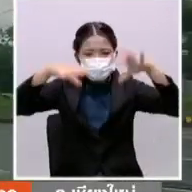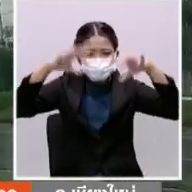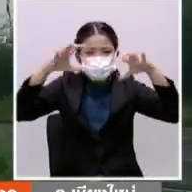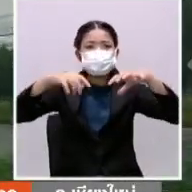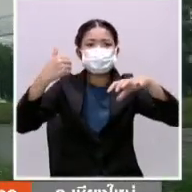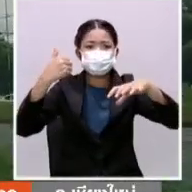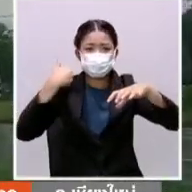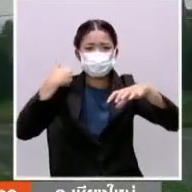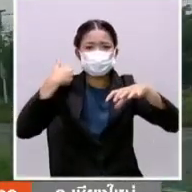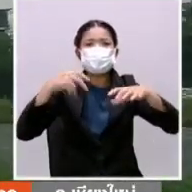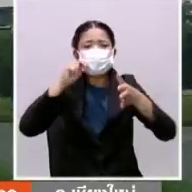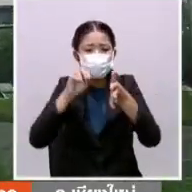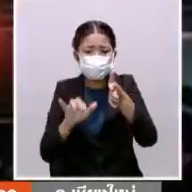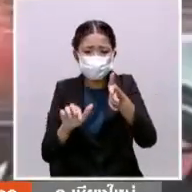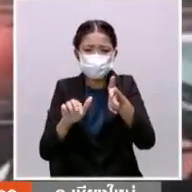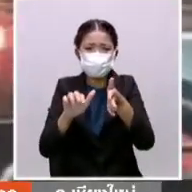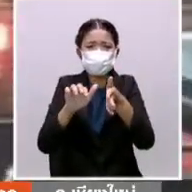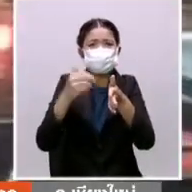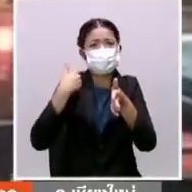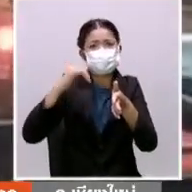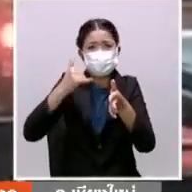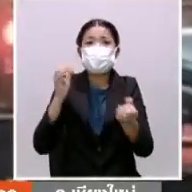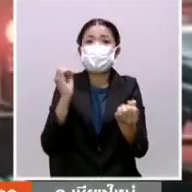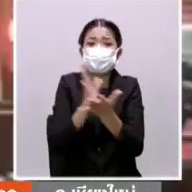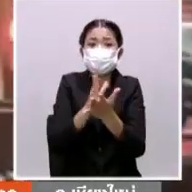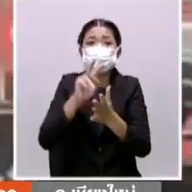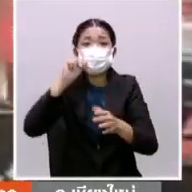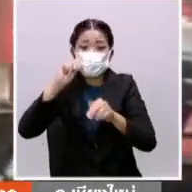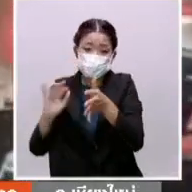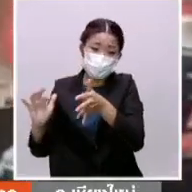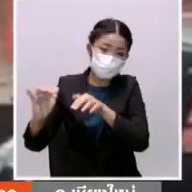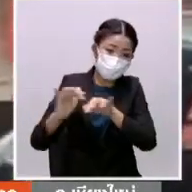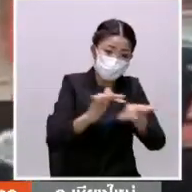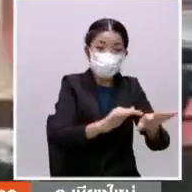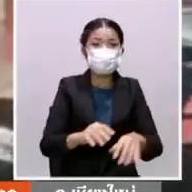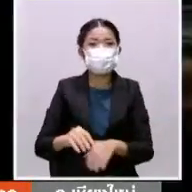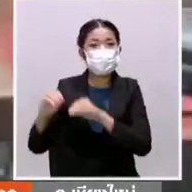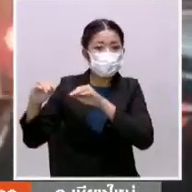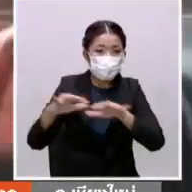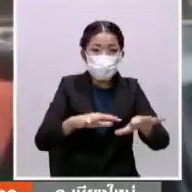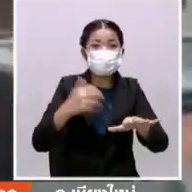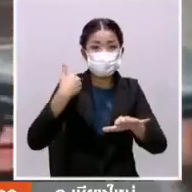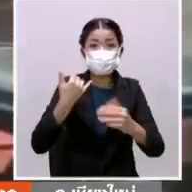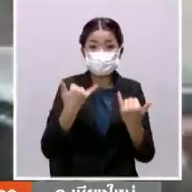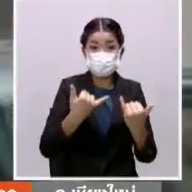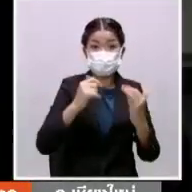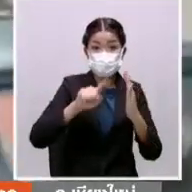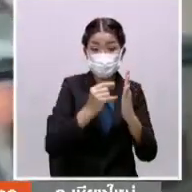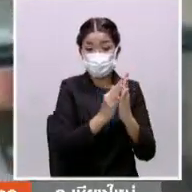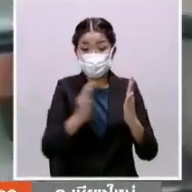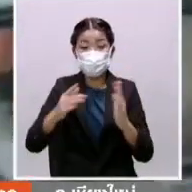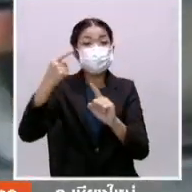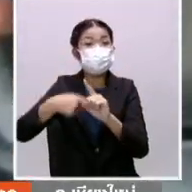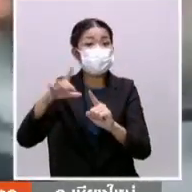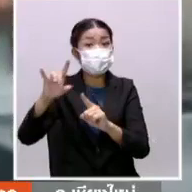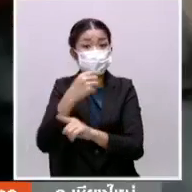กหนักอยู่นะคะเกณฑ์น้ำอย่างมากอาจส่งผลให้เกิดน้ำหลากน้ำท่วมฉับพลันในช่วงตั้งแต่วันนี้ไปจนถึงวันที่